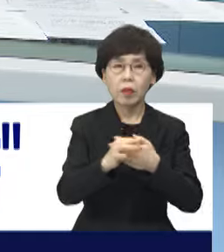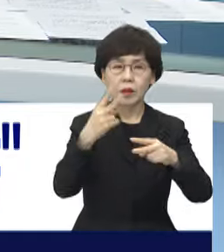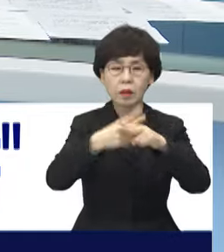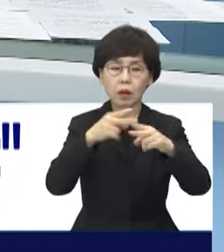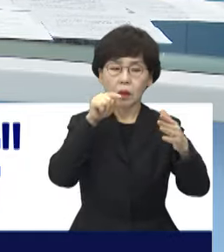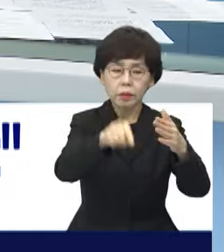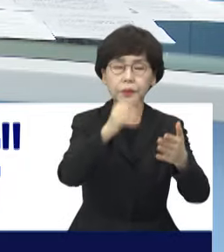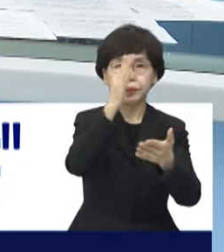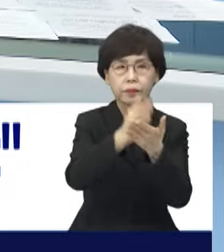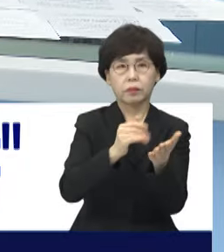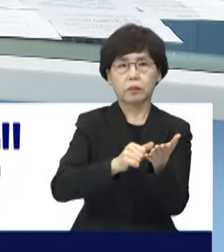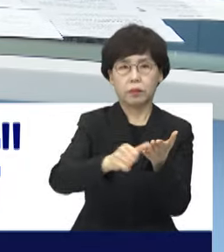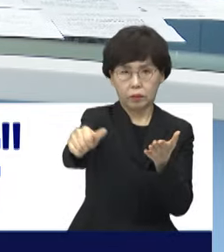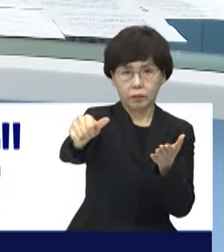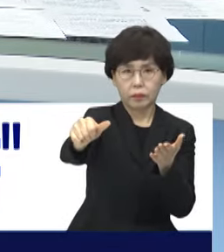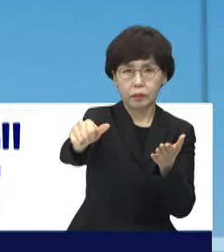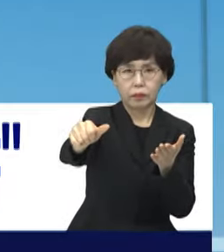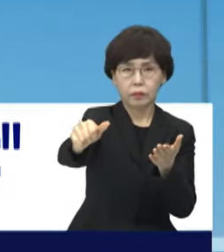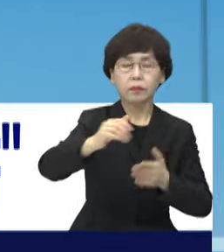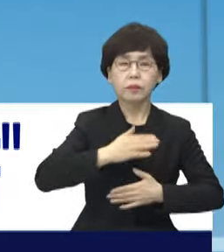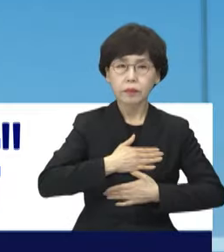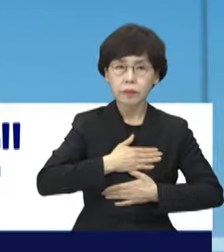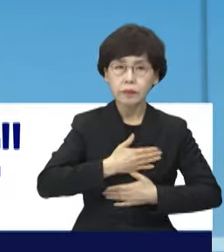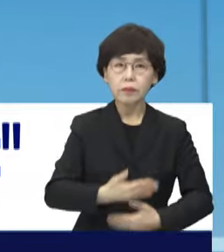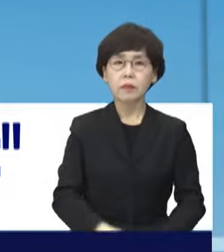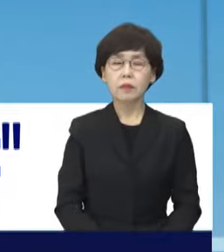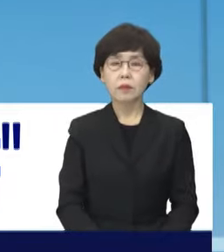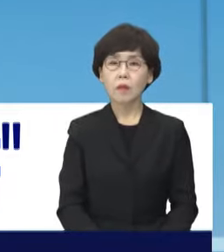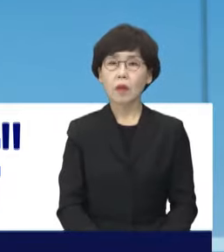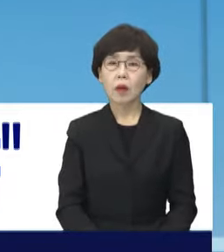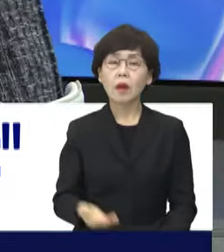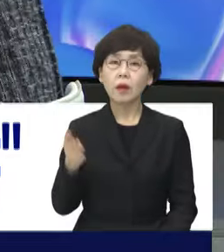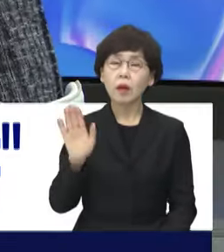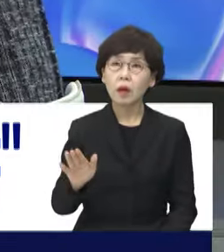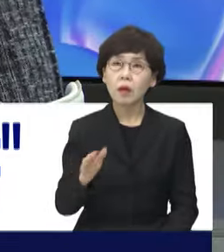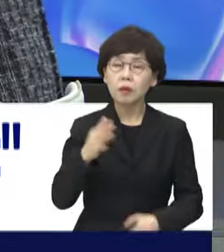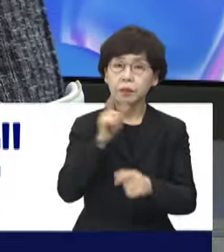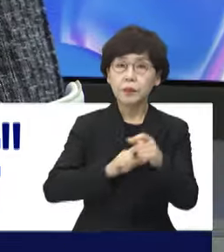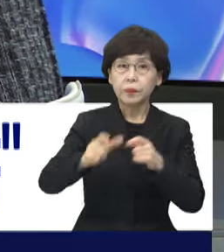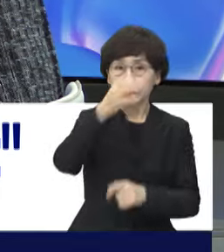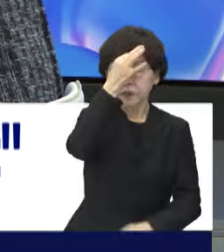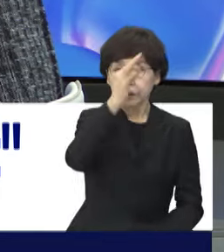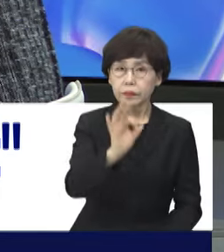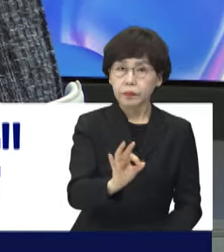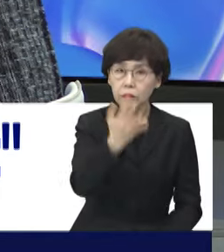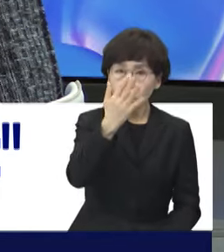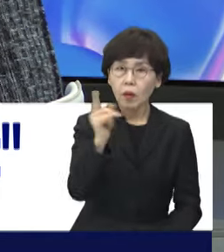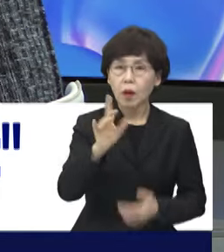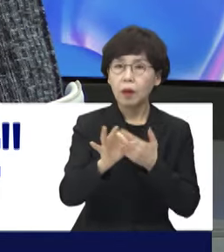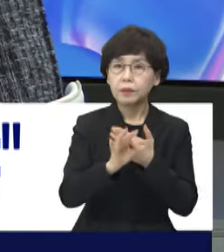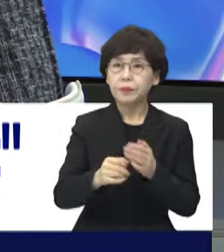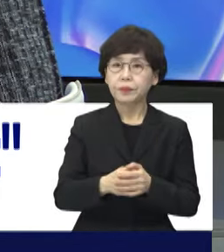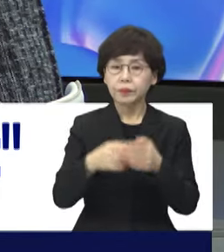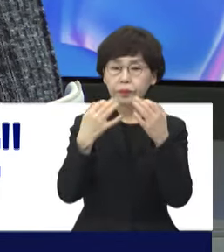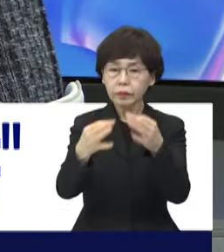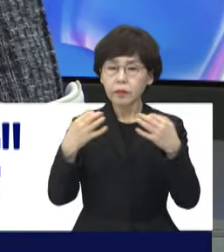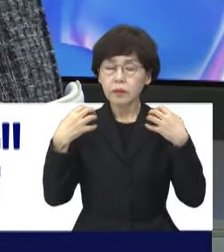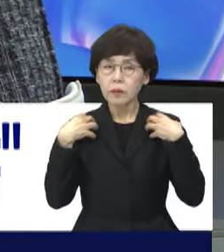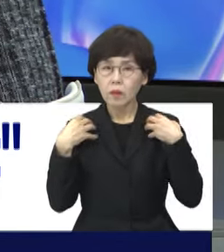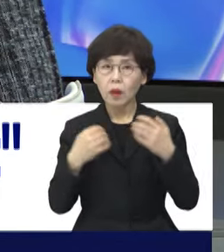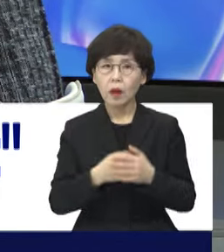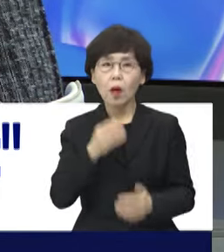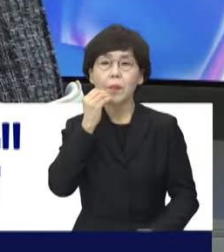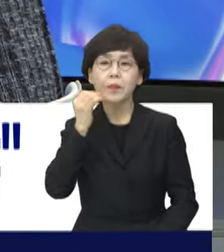마시고 바로 삭제를 하는 것이 안전할 것 같습니다 근데 이제 점점 교묘해지는게 어떤 그 뭐 금융 기간에 어떤